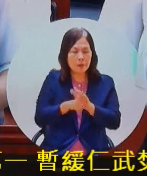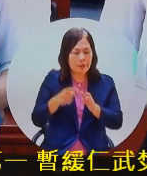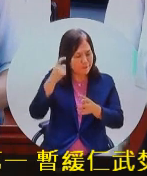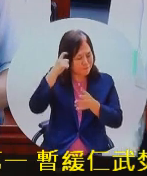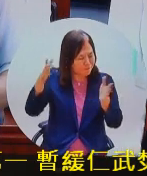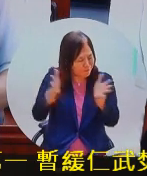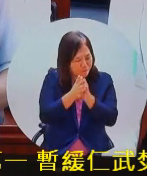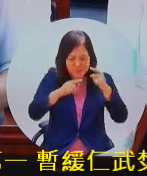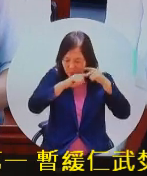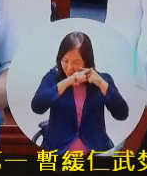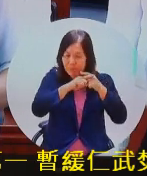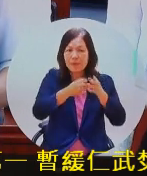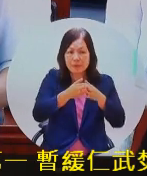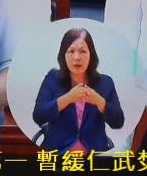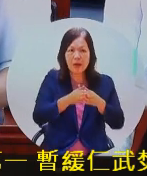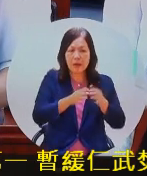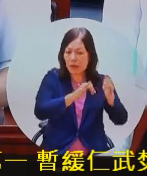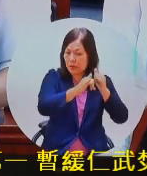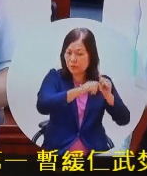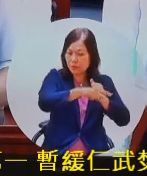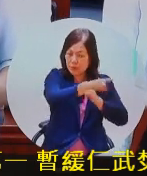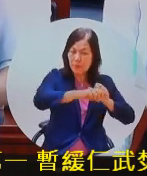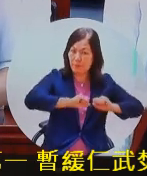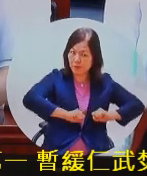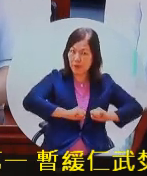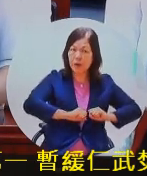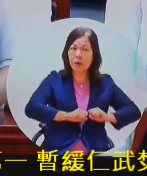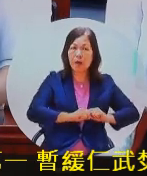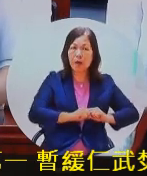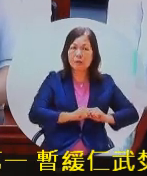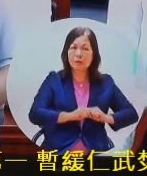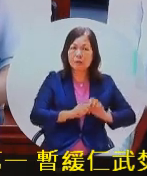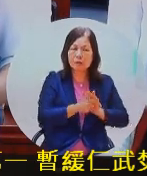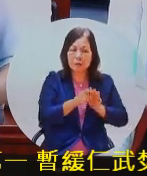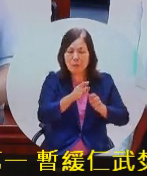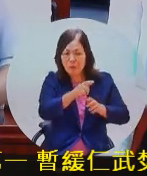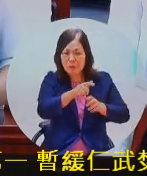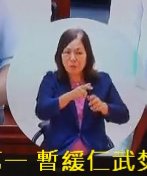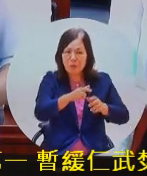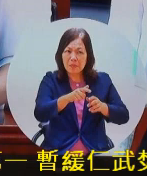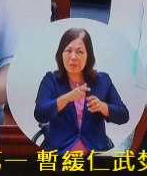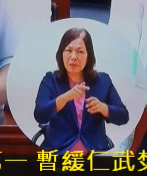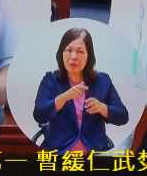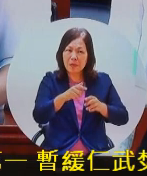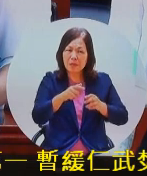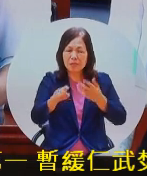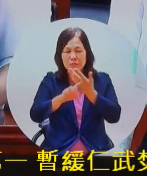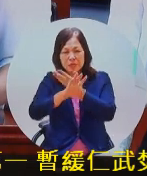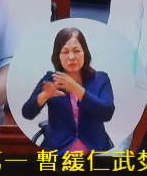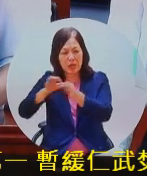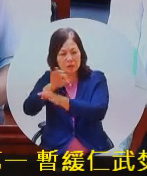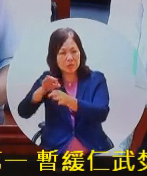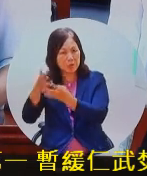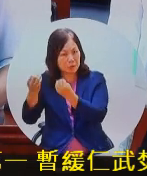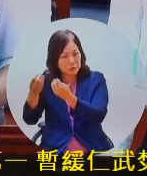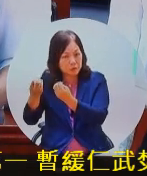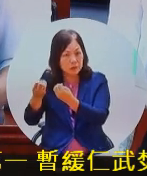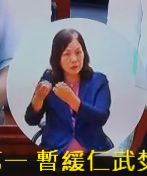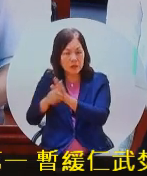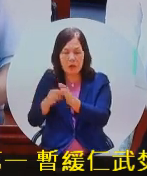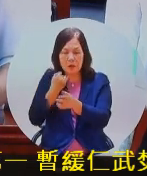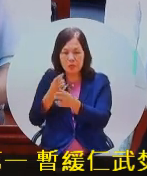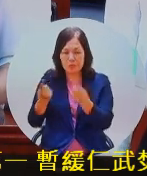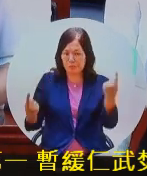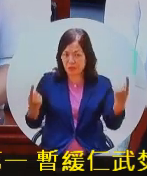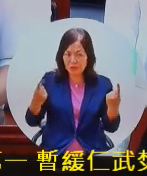那市民朋友的健康是没有任何一样的经济数字或者追求者可以比较，